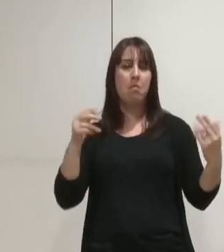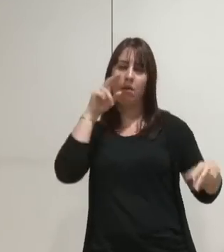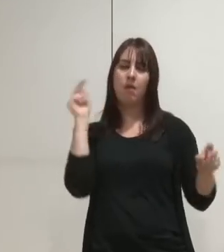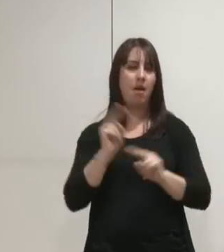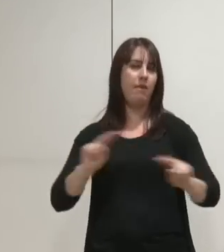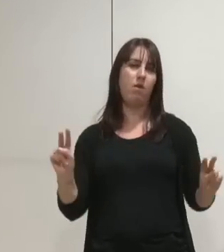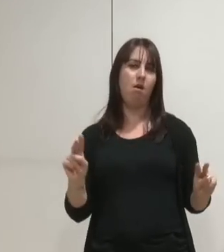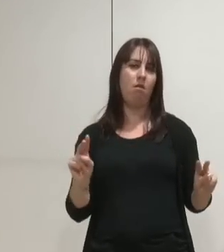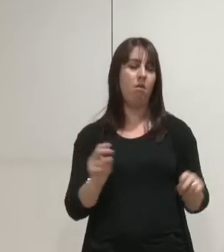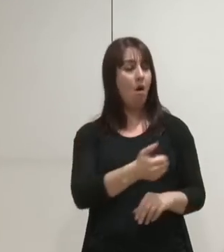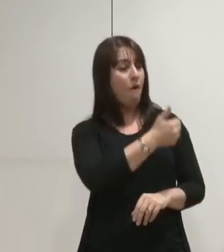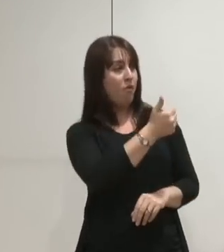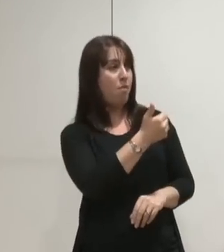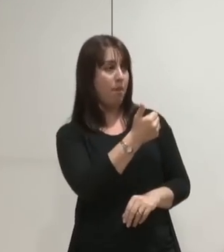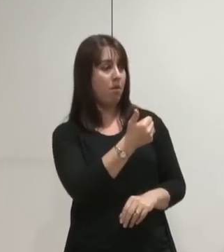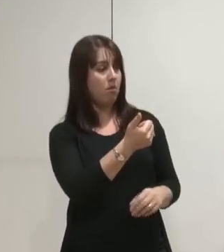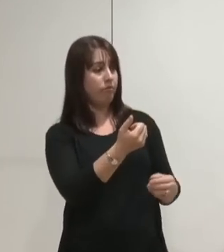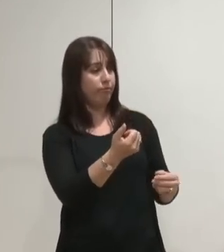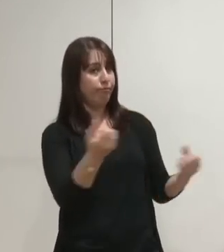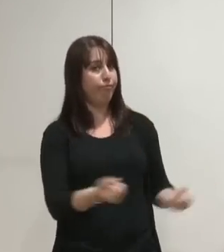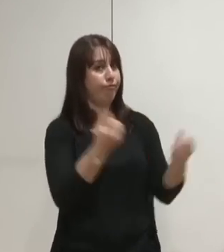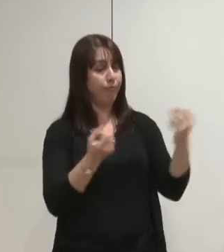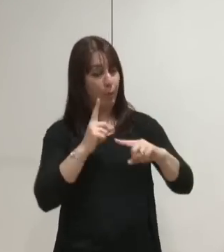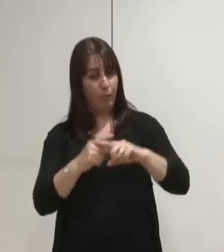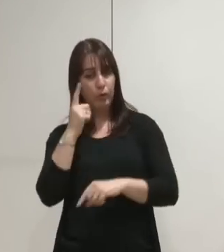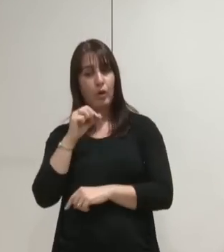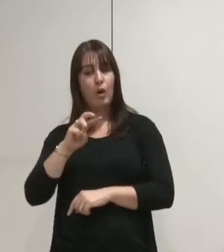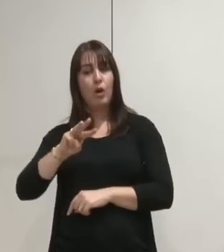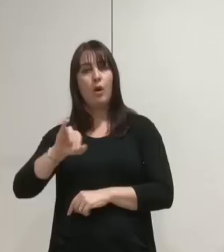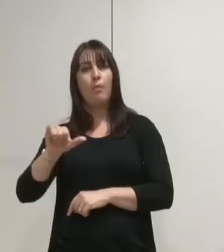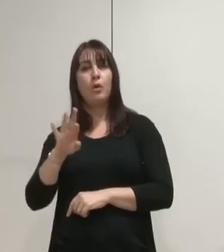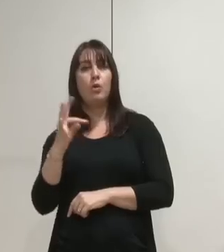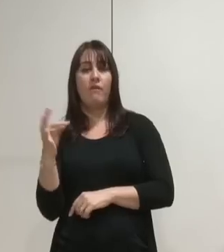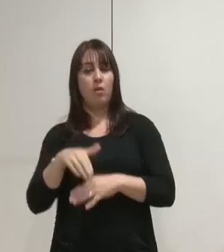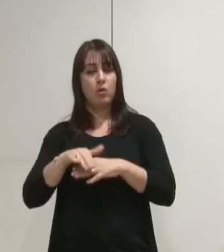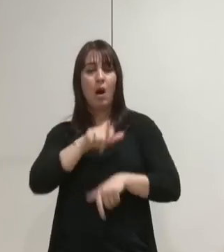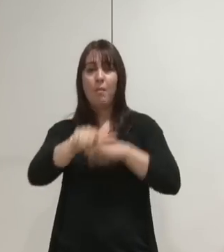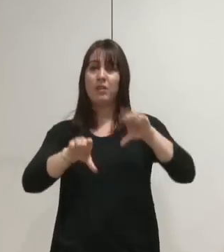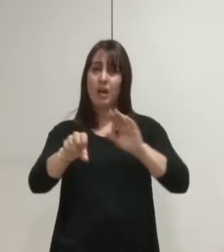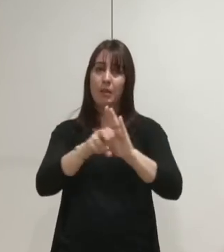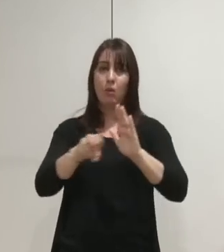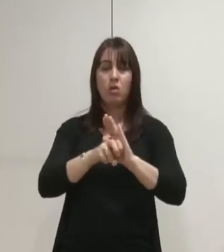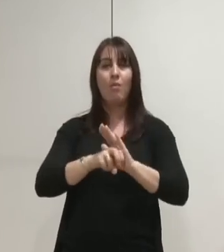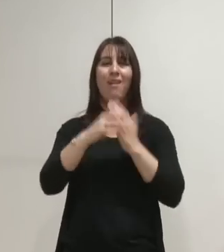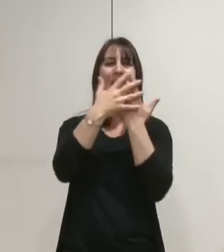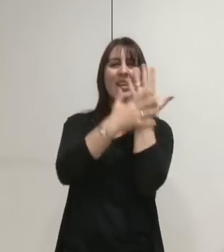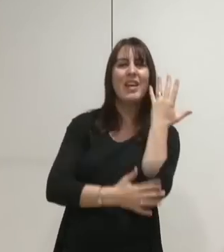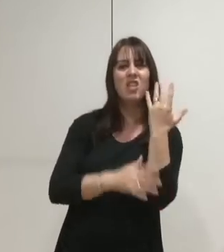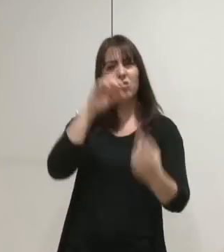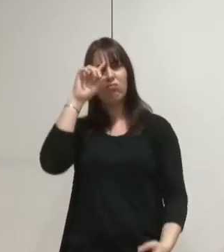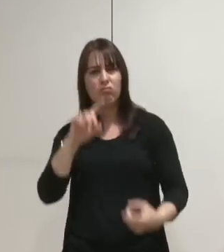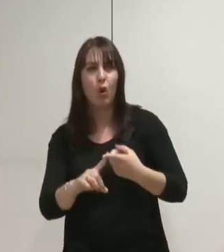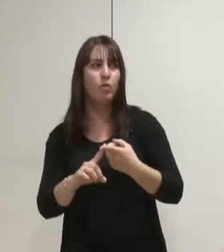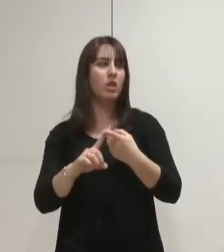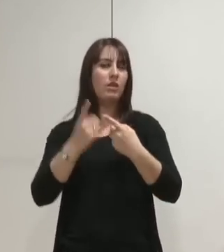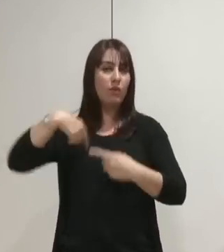communiqué et Monsieur VI l'a fait ce soir sur les avancé possibles et bénéfiques pour les Grenoblois lié au cahier des charges et les objectifs que